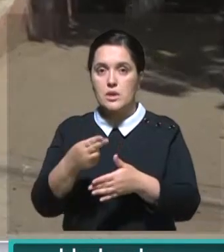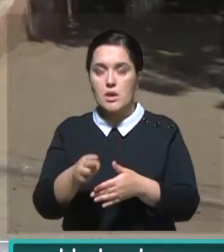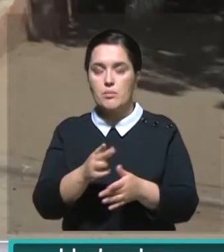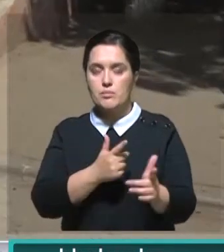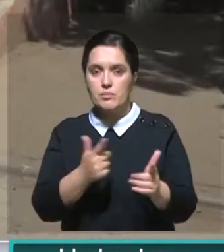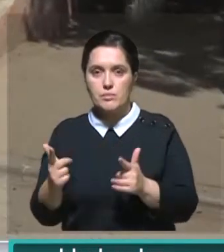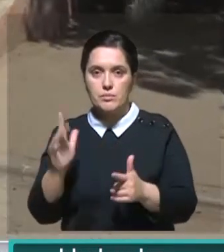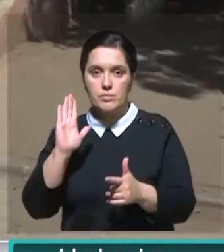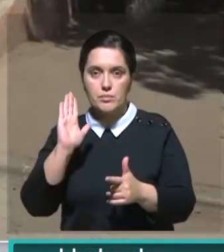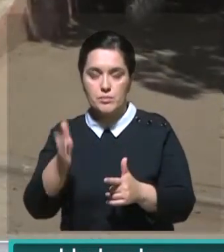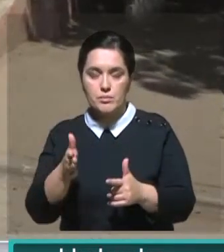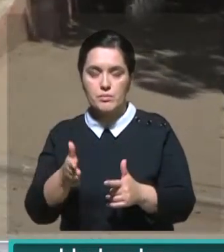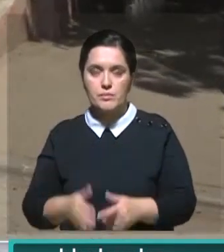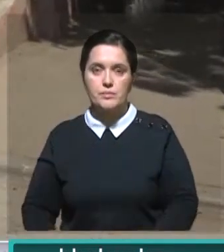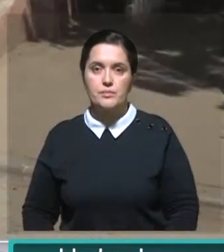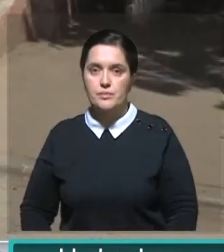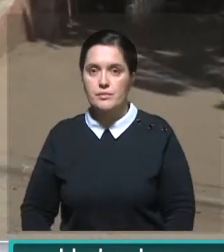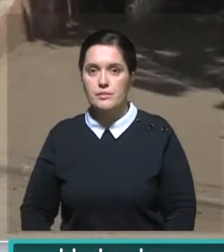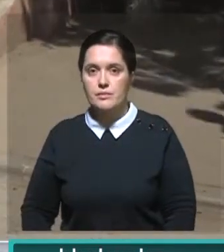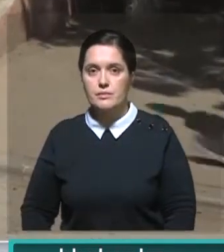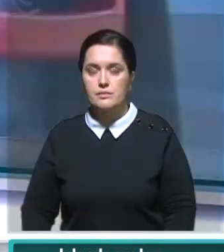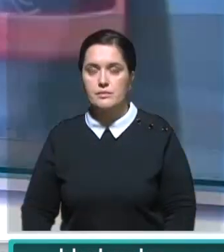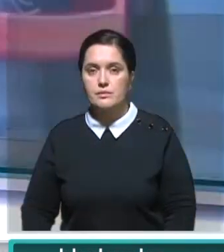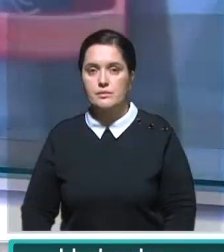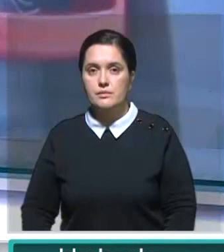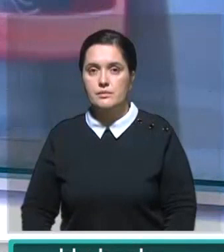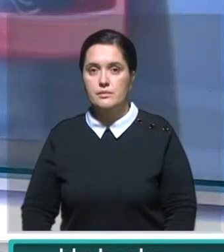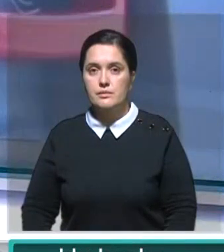завершить объект и сдать в эксплуатацию.